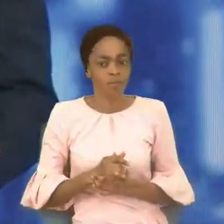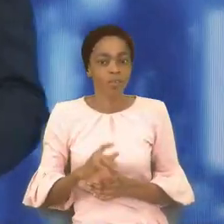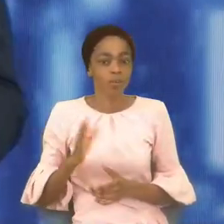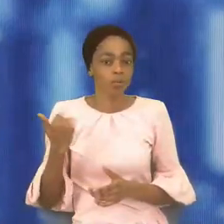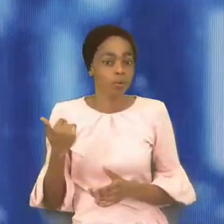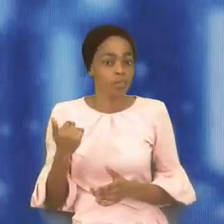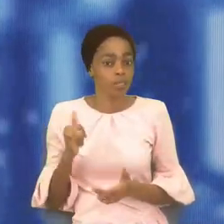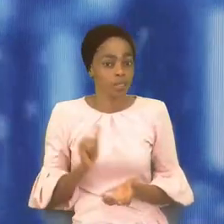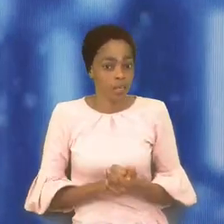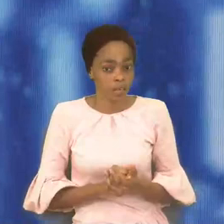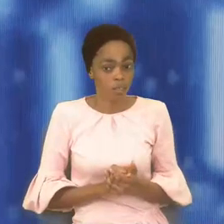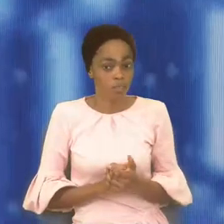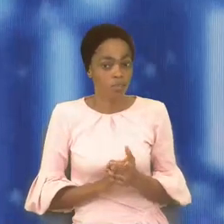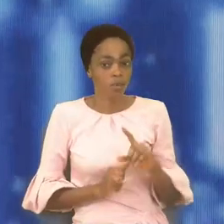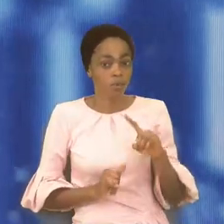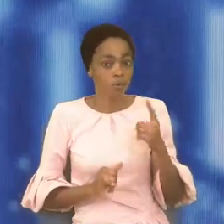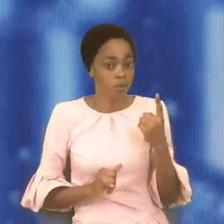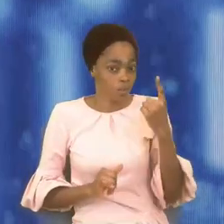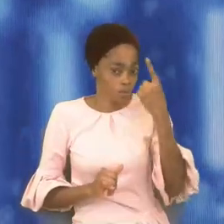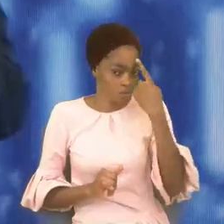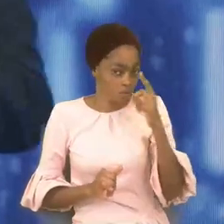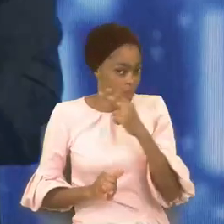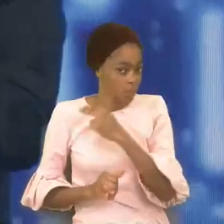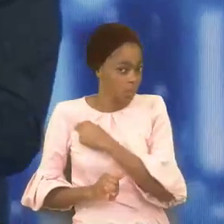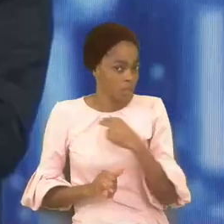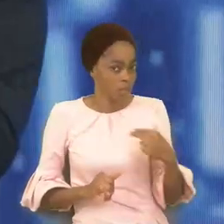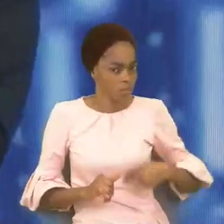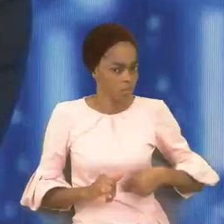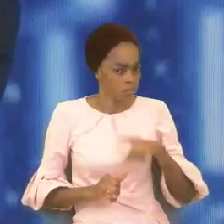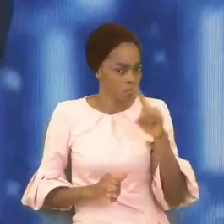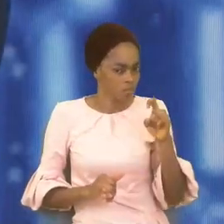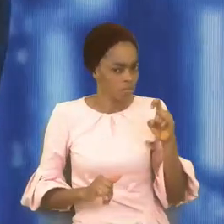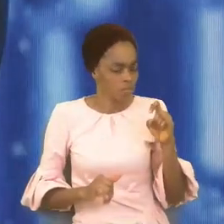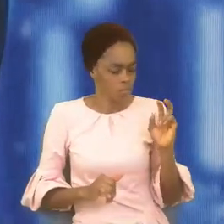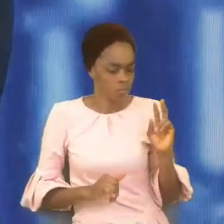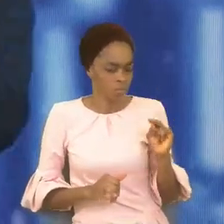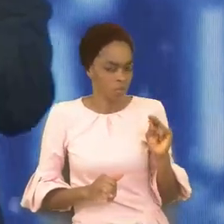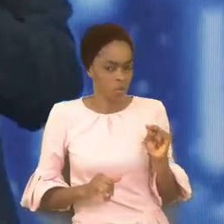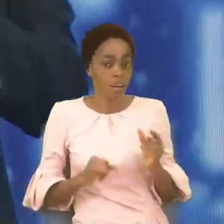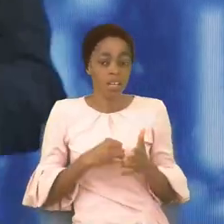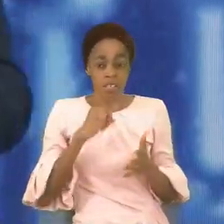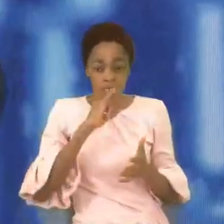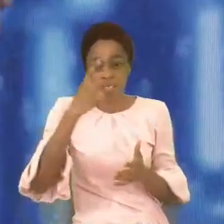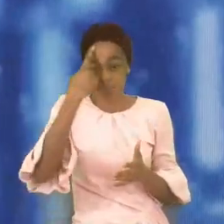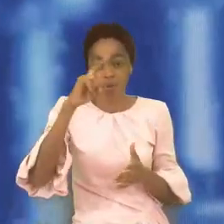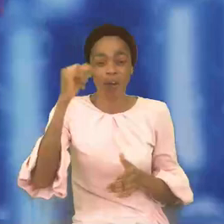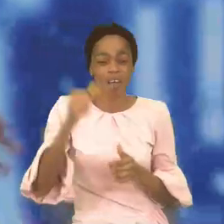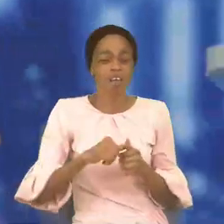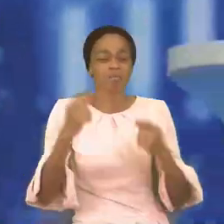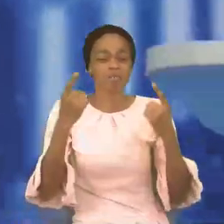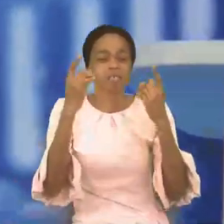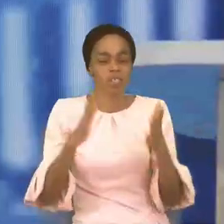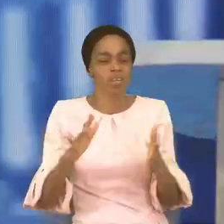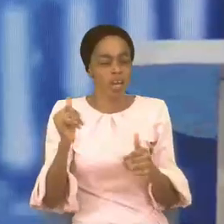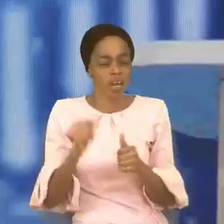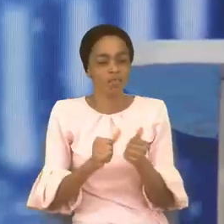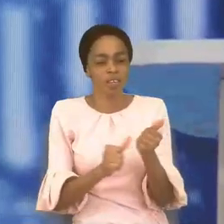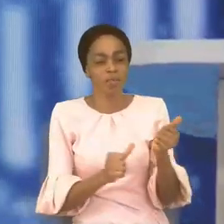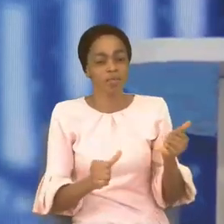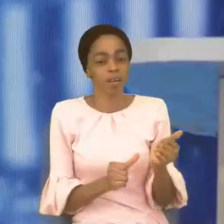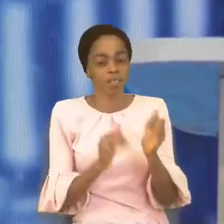Est-ce que c'était là simplement pour Nebuchadnezzar, tout pécheur, tout rétrograde, quiconque